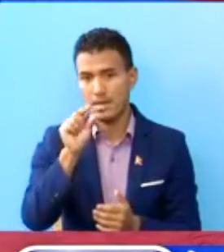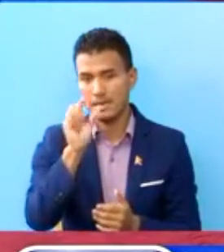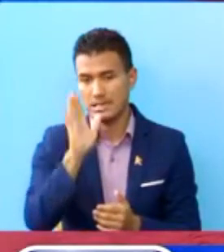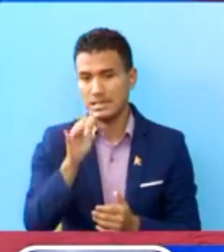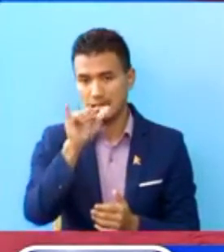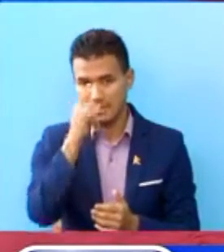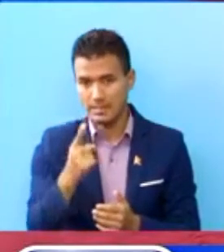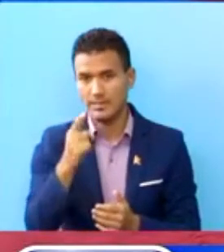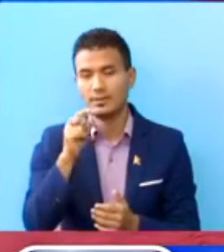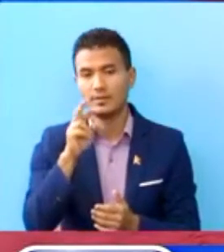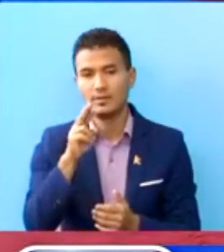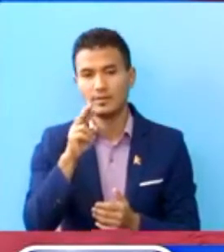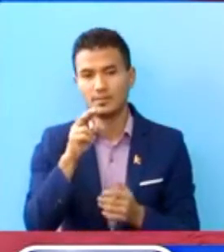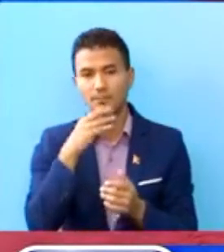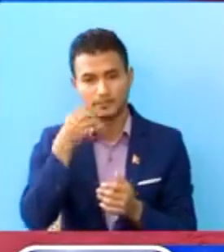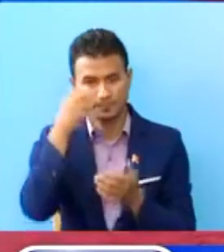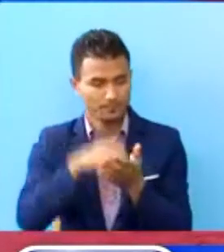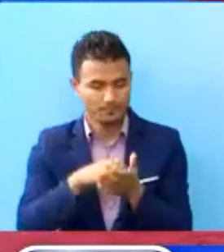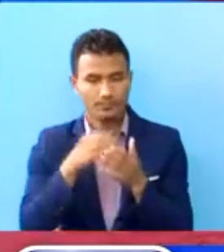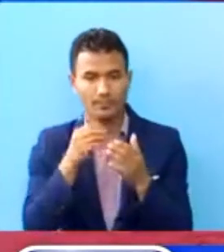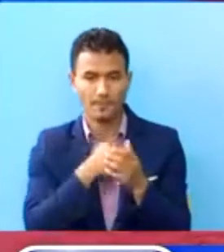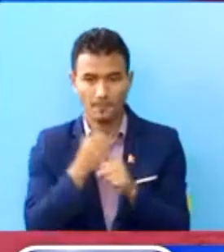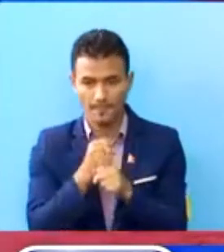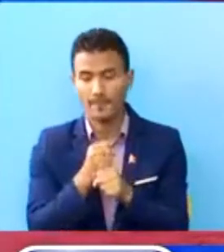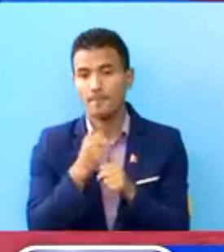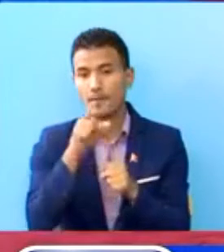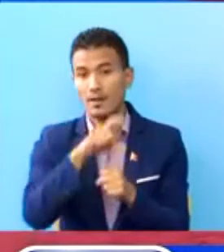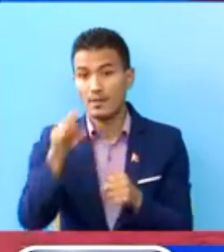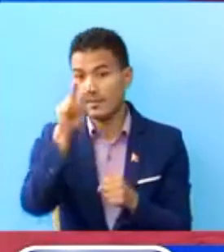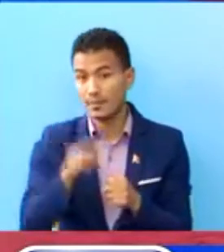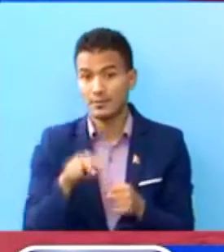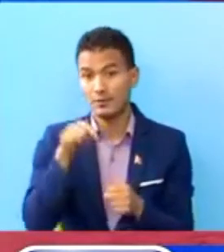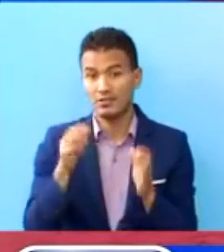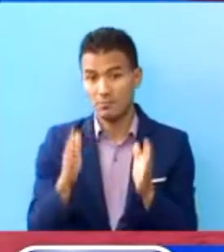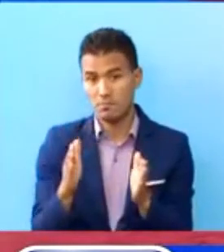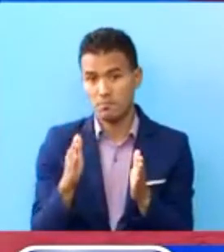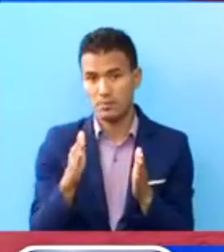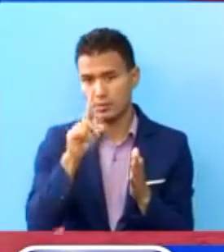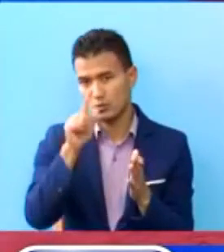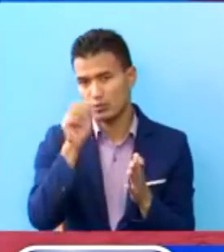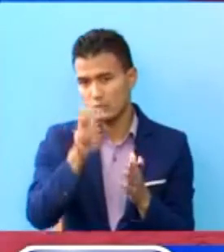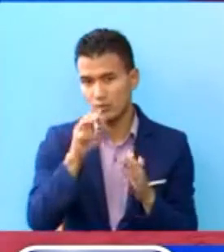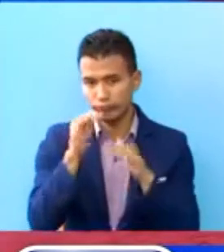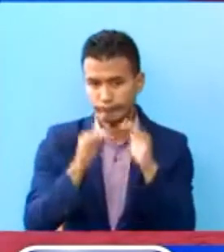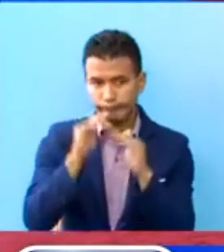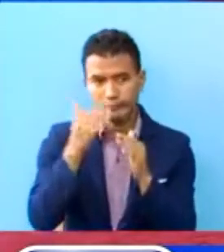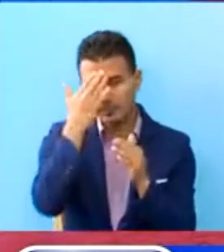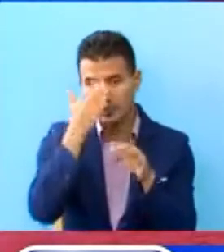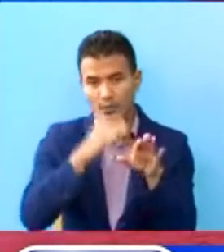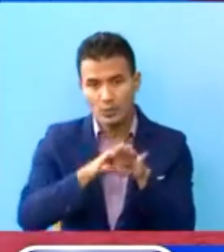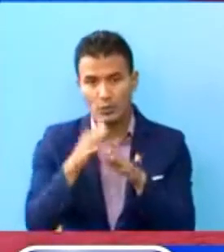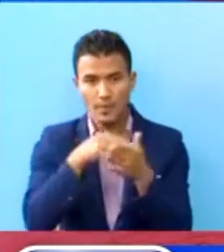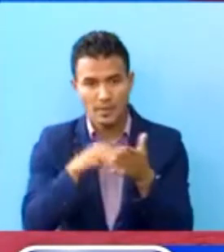तथा रोग नियन्त्रण महाशाखा। सर्वप्रथम त नेपालमा हालको स्थिति, अहिलेसम्म लगभग 16,000 जति संख्यामा संक्रमित